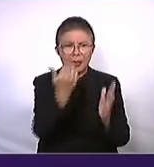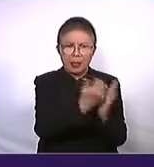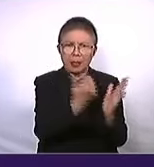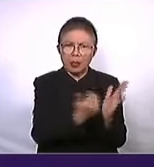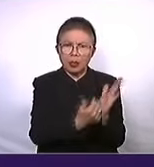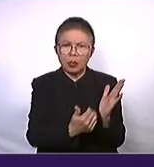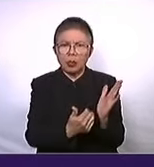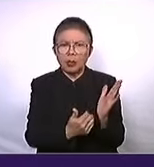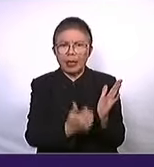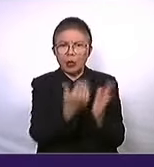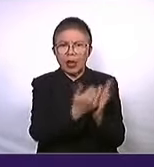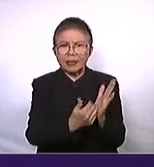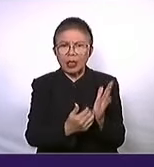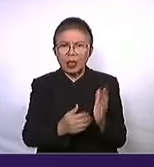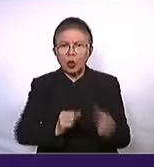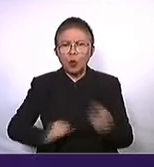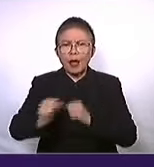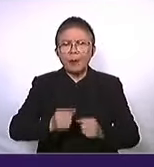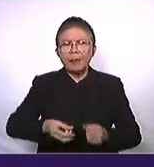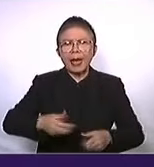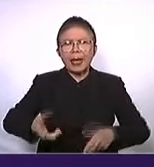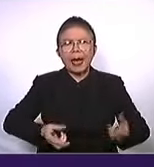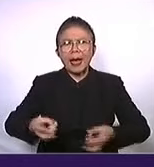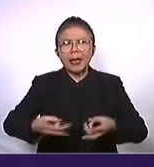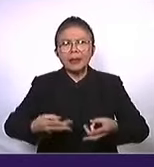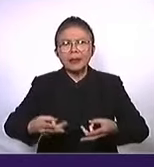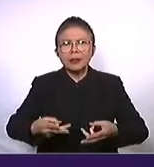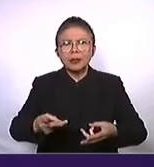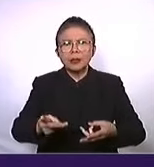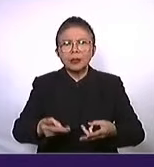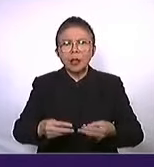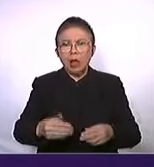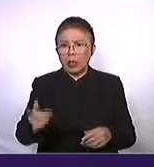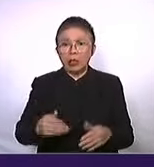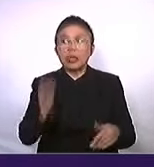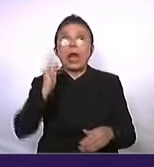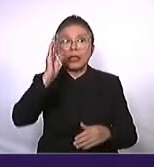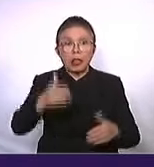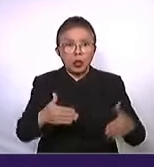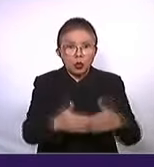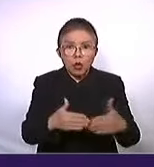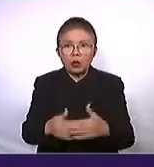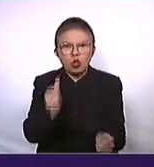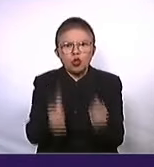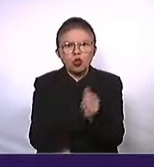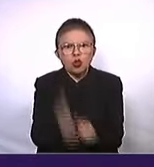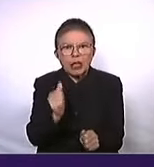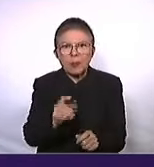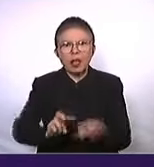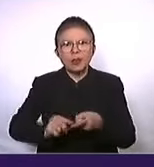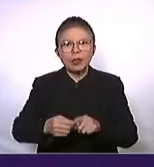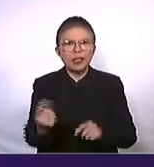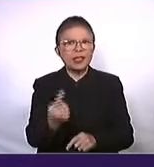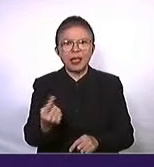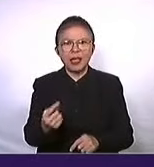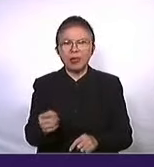tidak misalnya upaya perdagangan kita lalu diblokir atau dicurangi oleh teman-teman kita